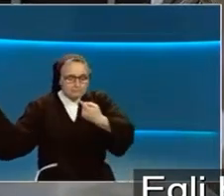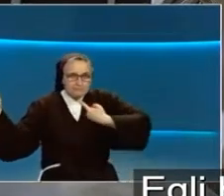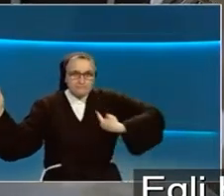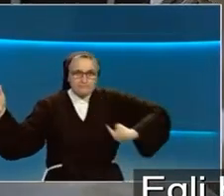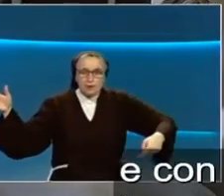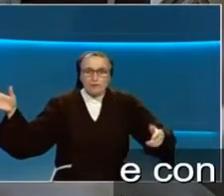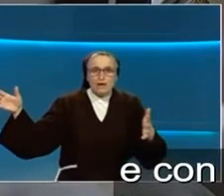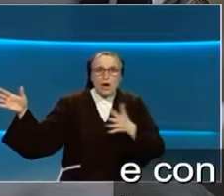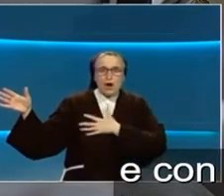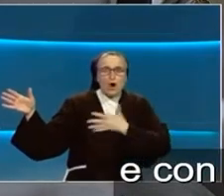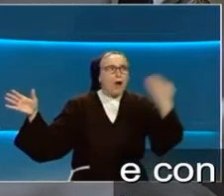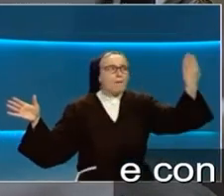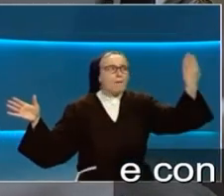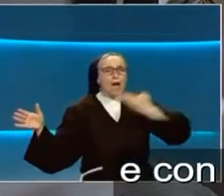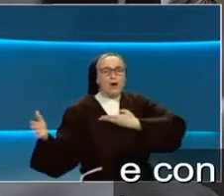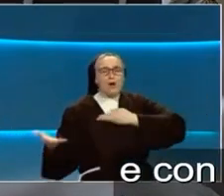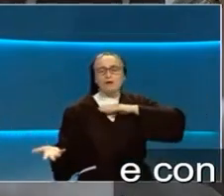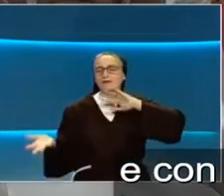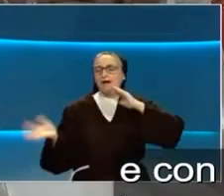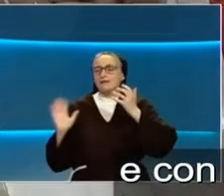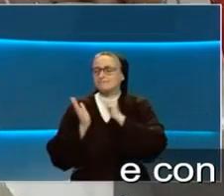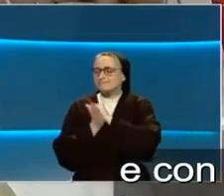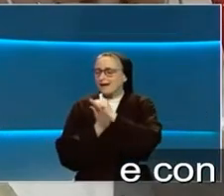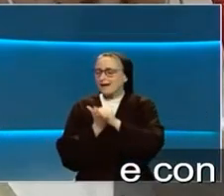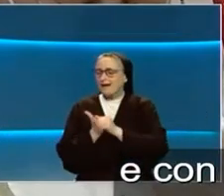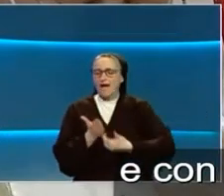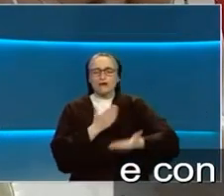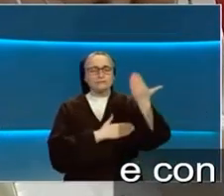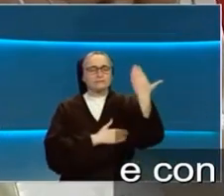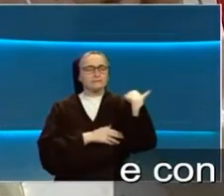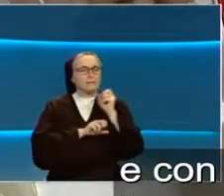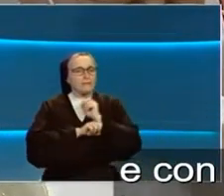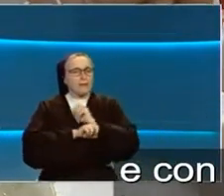cautionem, pio cruore